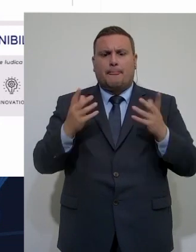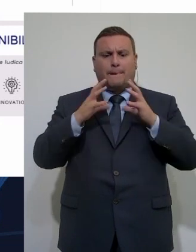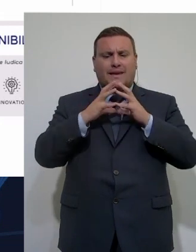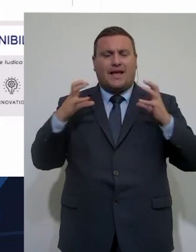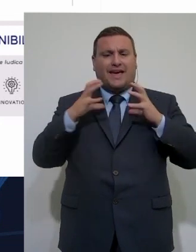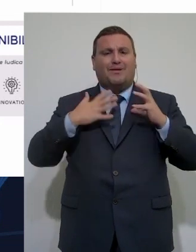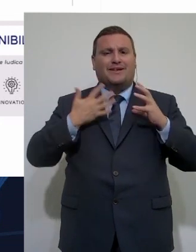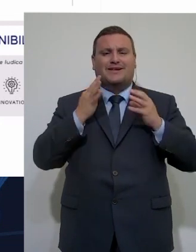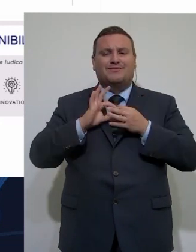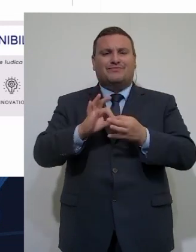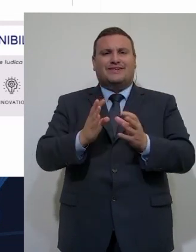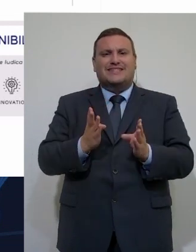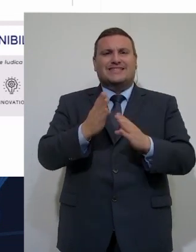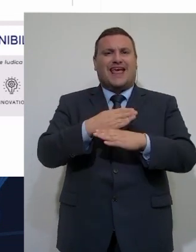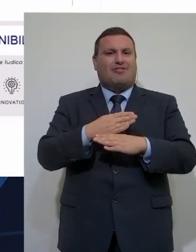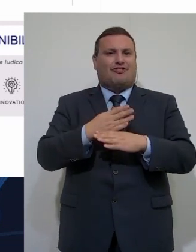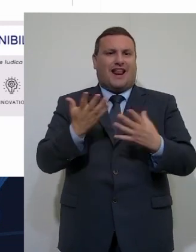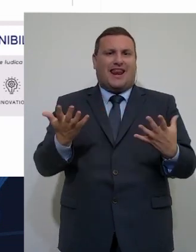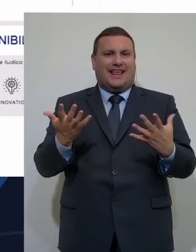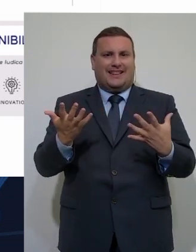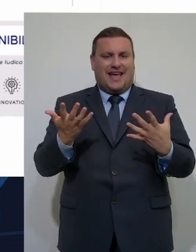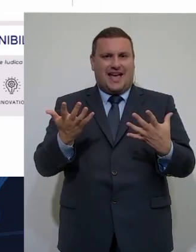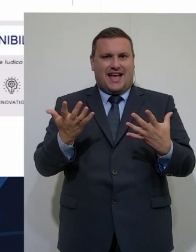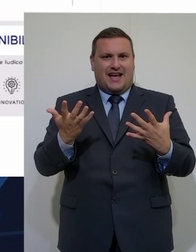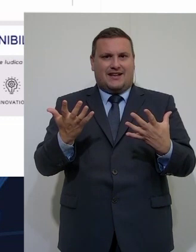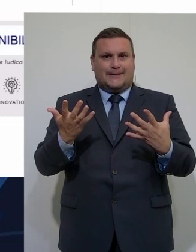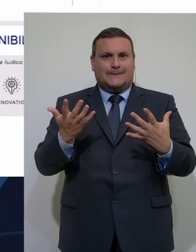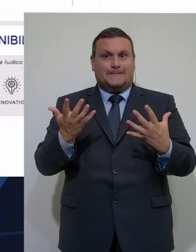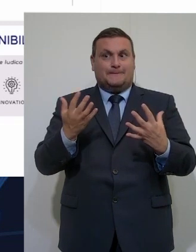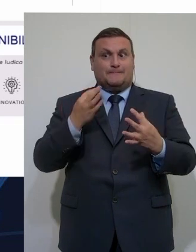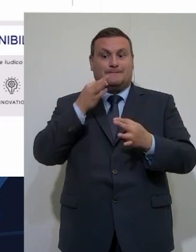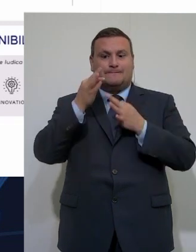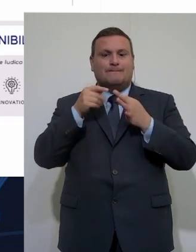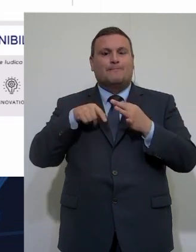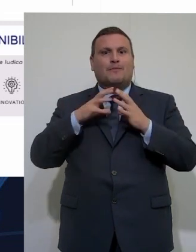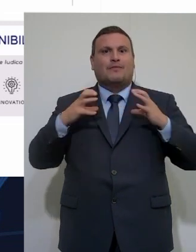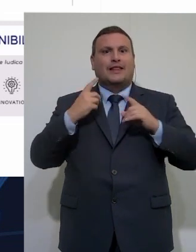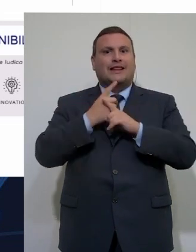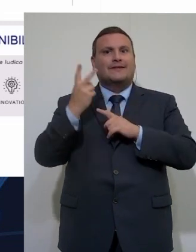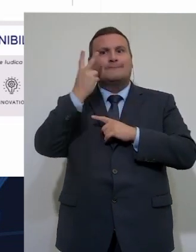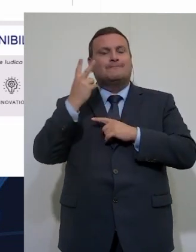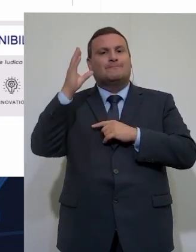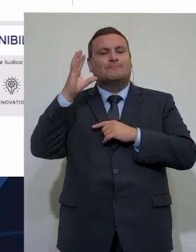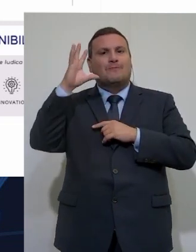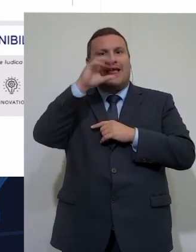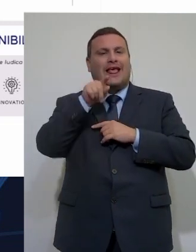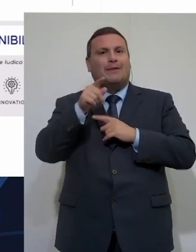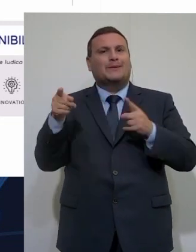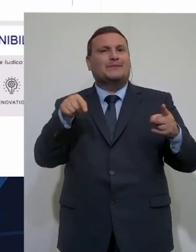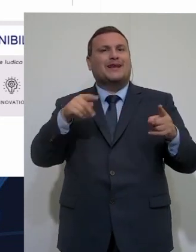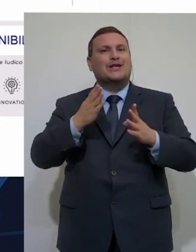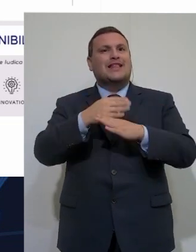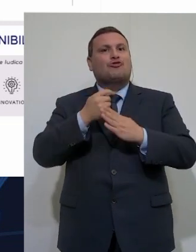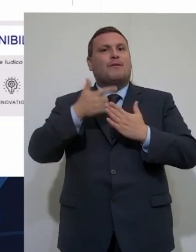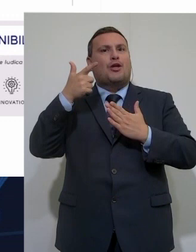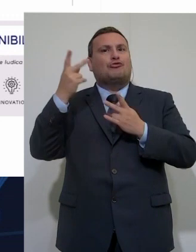stagionalità e quindi si pongono anche problemi di rendere questo lavoro molto più attrattivo, perché il fattore umano è un fattore che caratterizza in